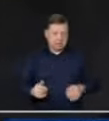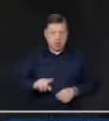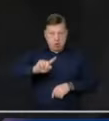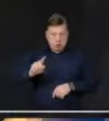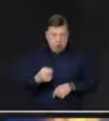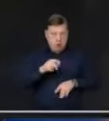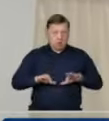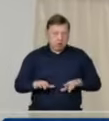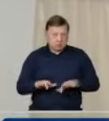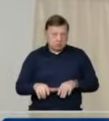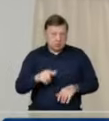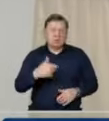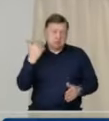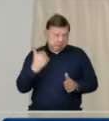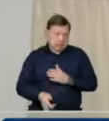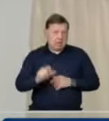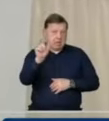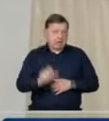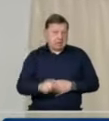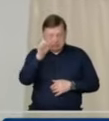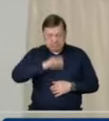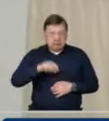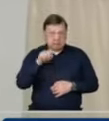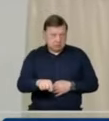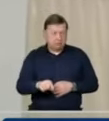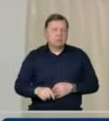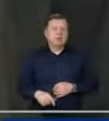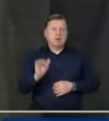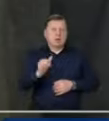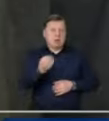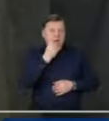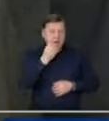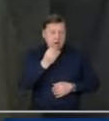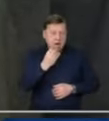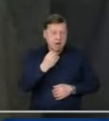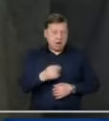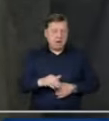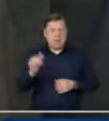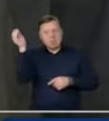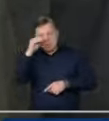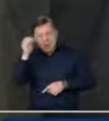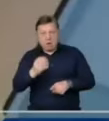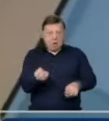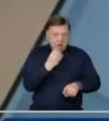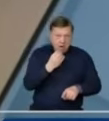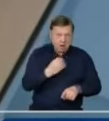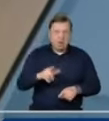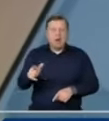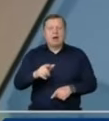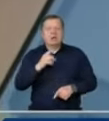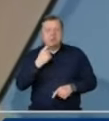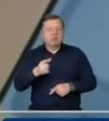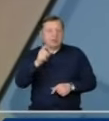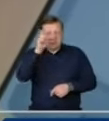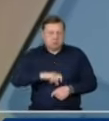mają również tragiczne skutki dla naszych kręgosłupów. Główny winowajca to nie tylko podjadanie podczas zdalnej pracy czy nauki, ale przede wszystkim rezygnacja z ruchu i